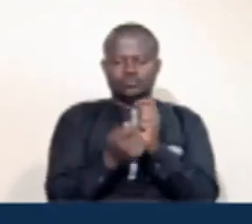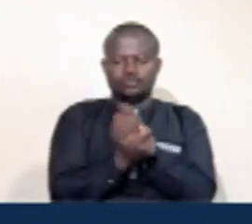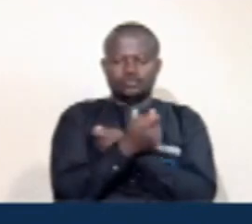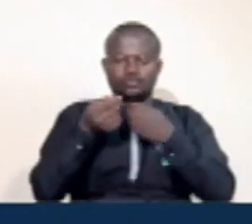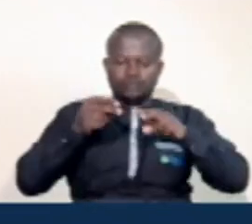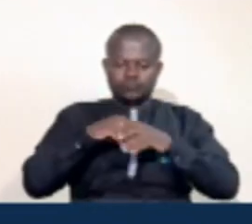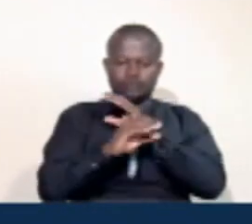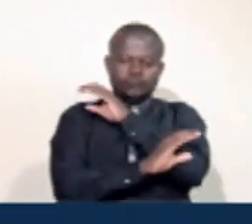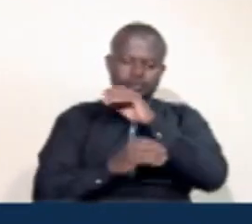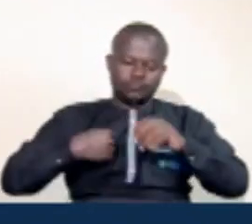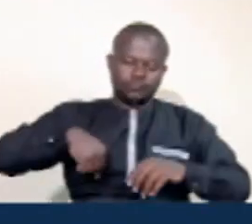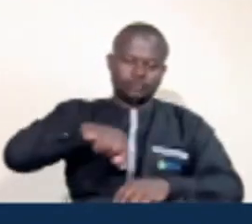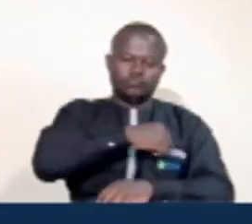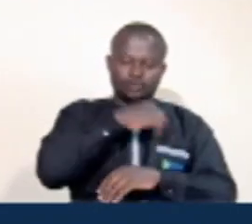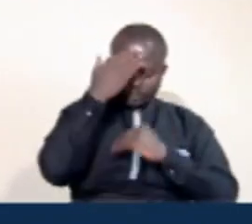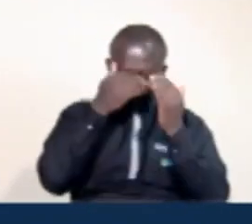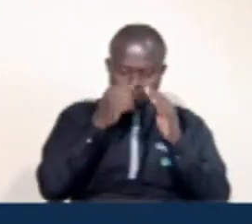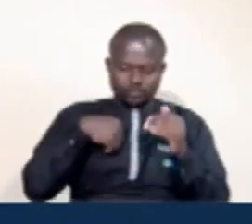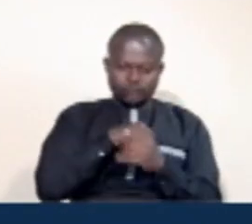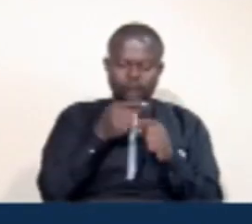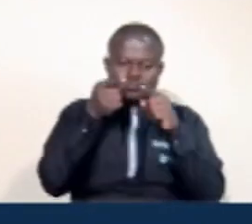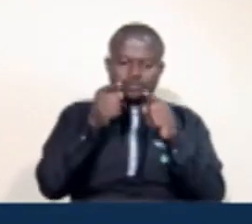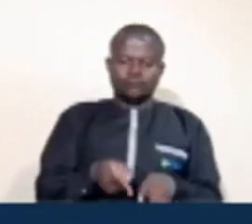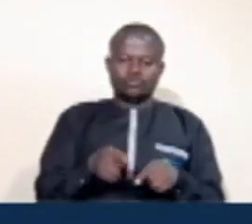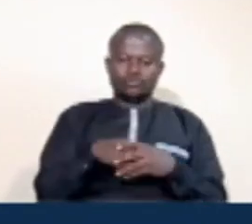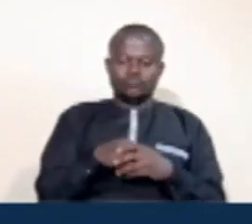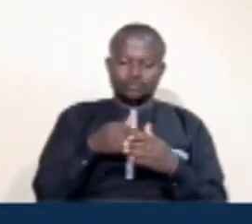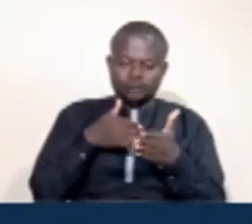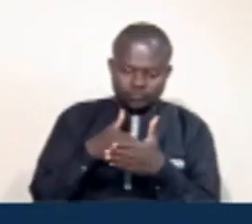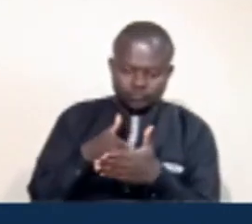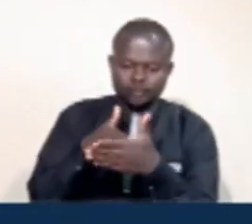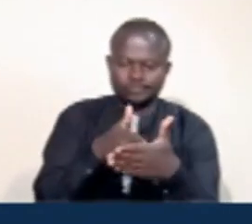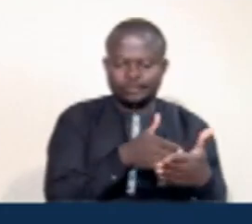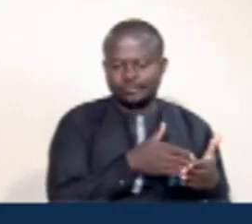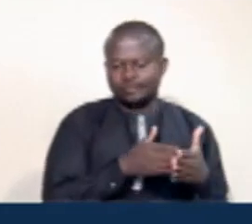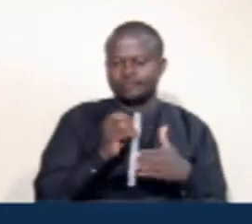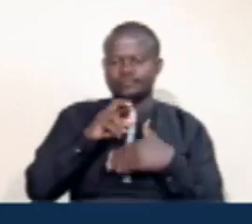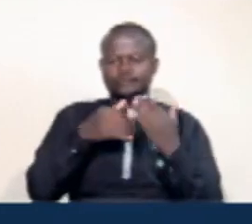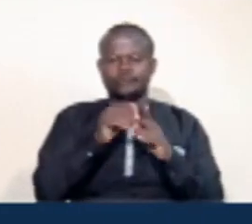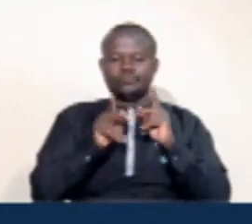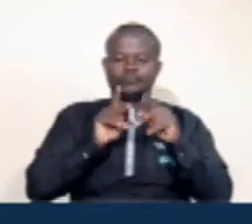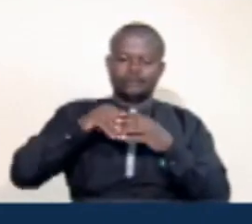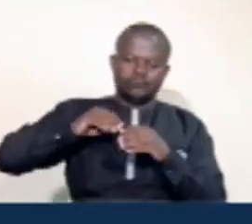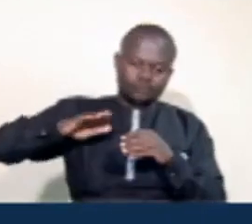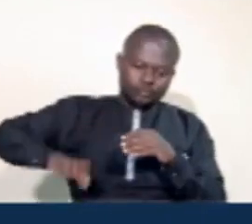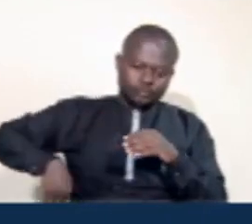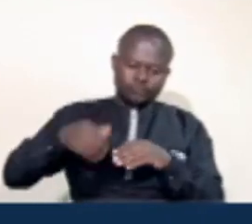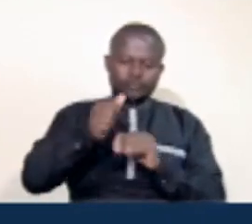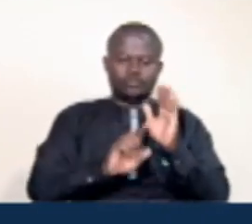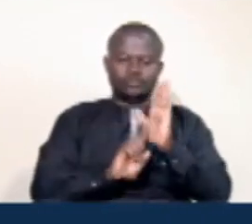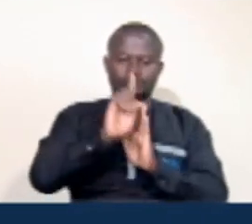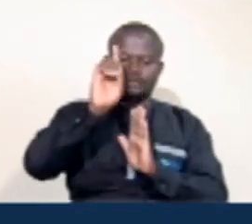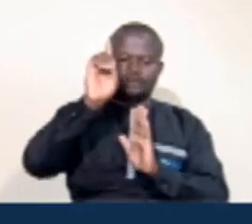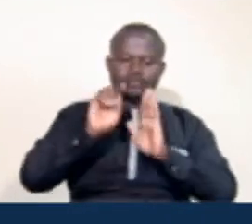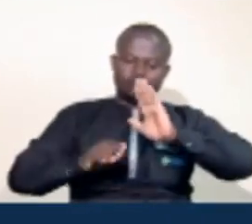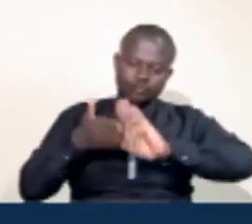zibaho mu gihugu cyacu kugira ngo tutaza kuba igitsitaza cyangwa se abakerereza iryo terambere